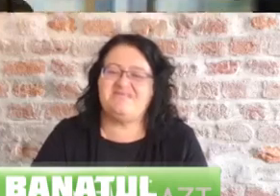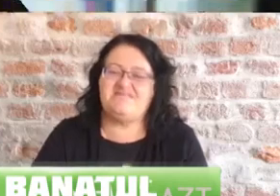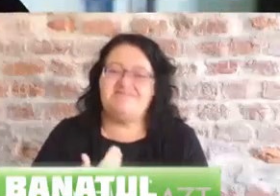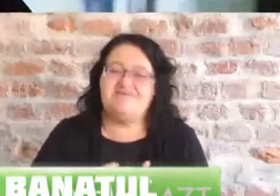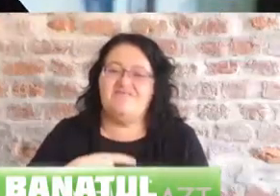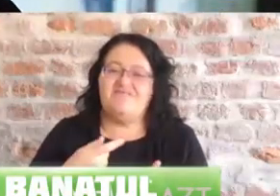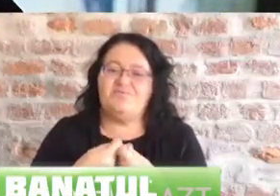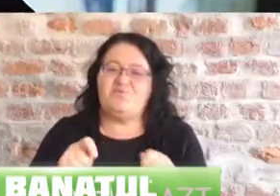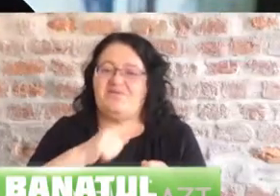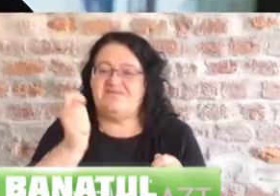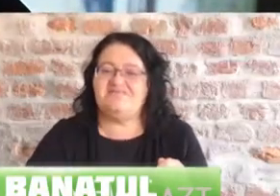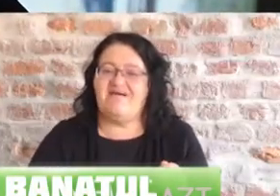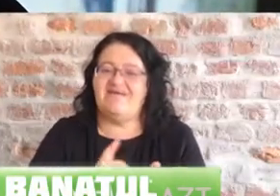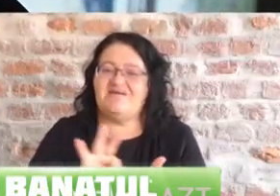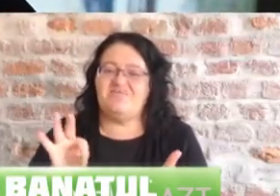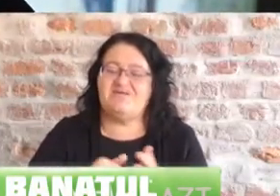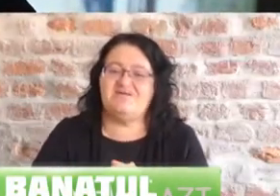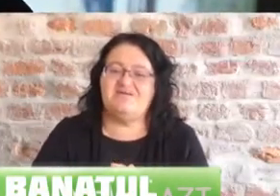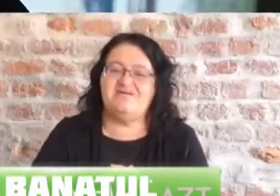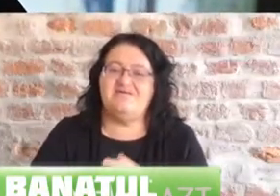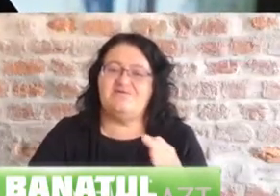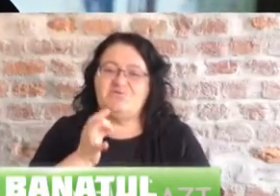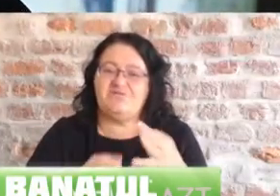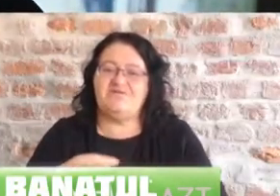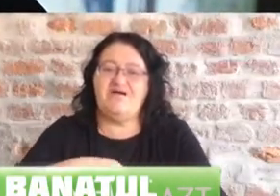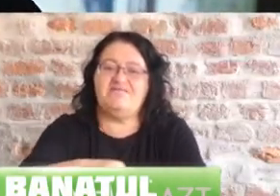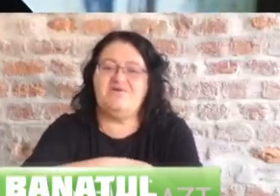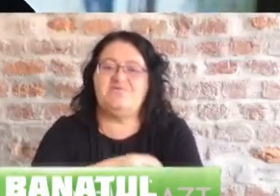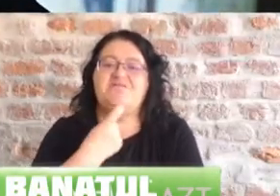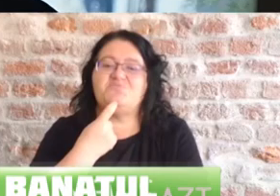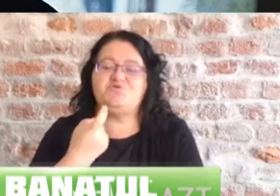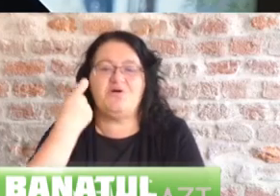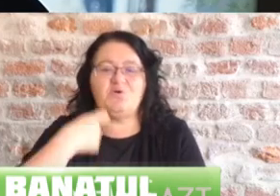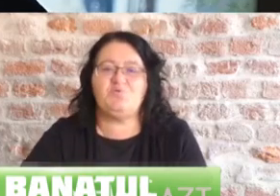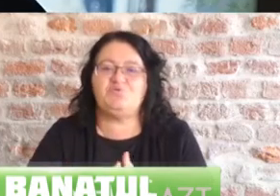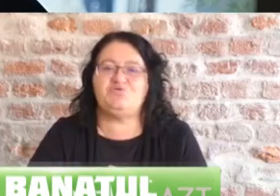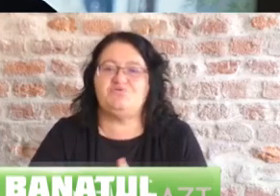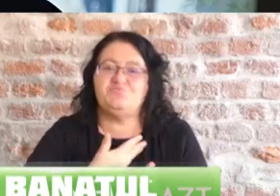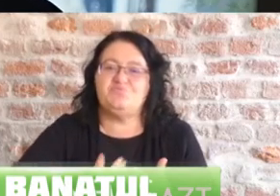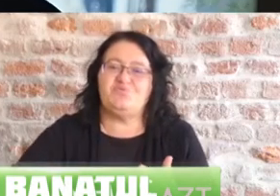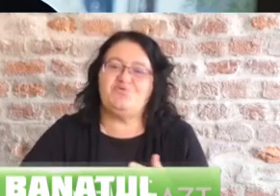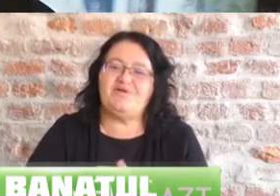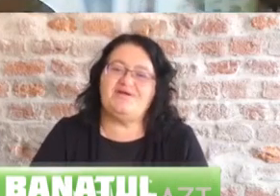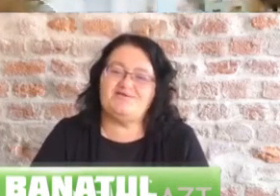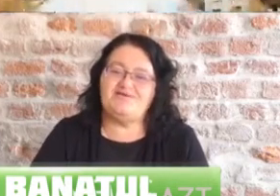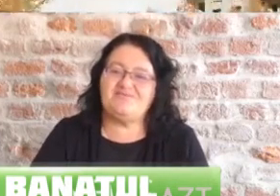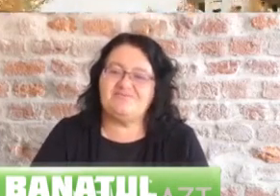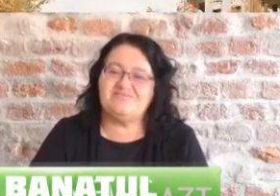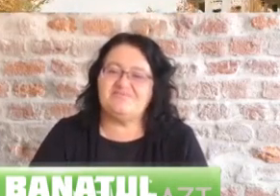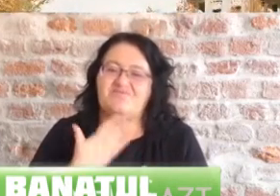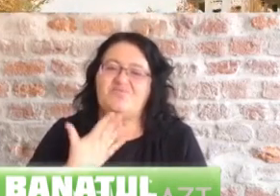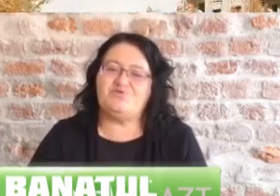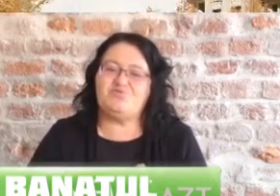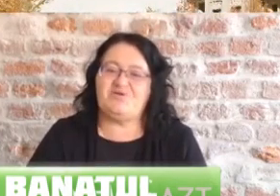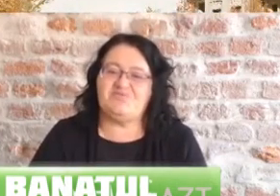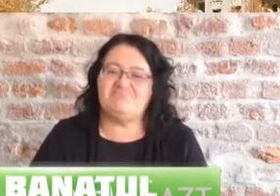fiind împrășteați prin toată țara, studiind arhitectura, la Timișoara, la Cluj, la București. Vă